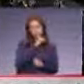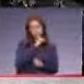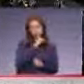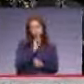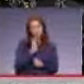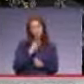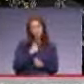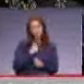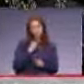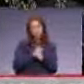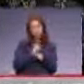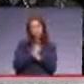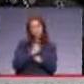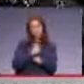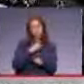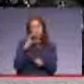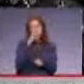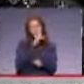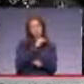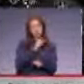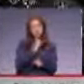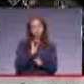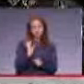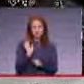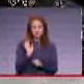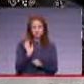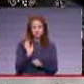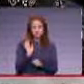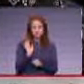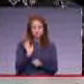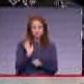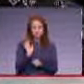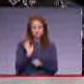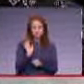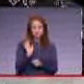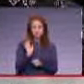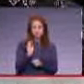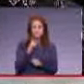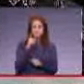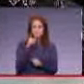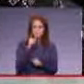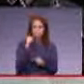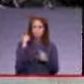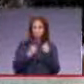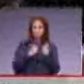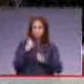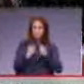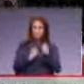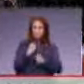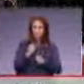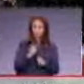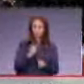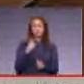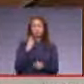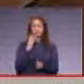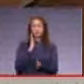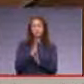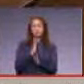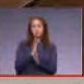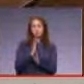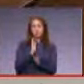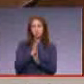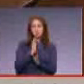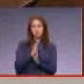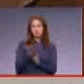هقوله ازاي؟ لكن انا كنت معاهم هناك مع في ممثلات منهم كبار